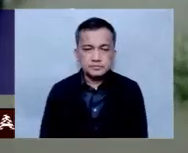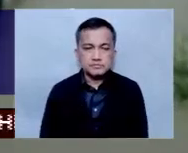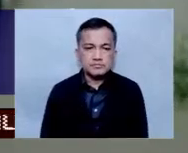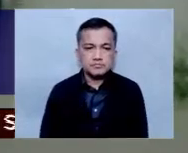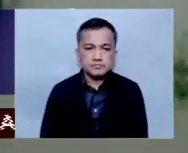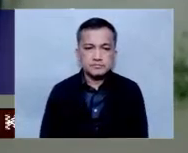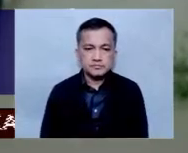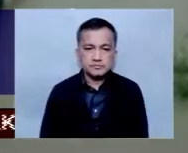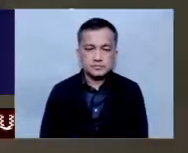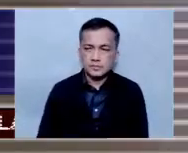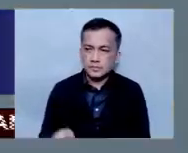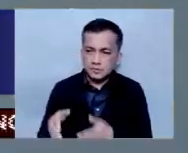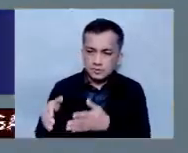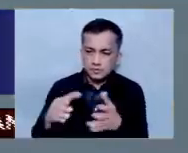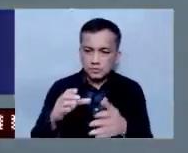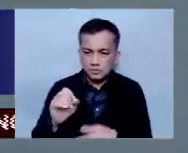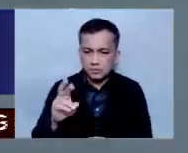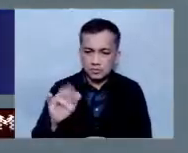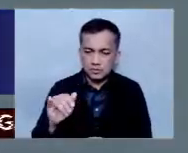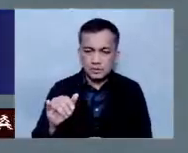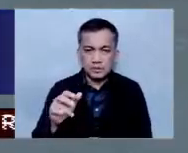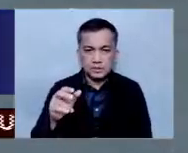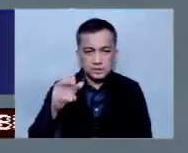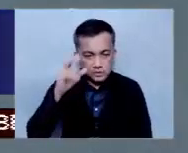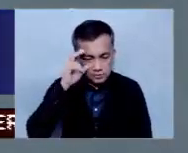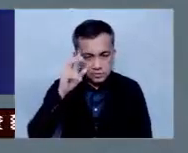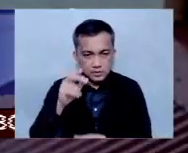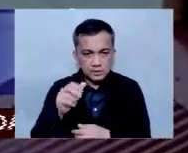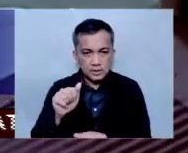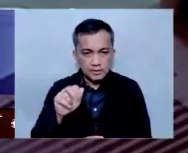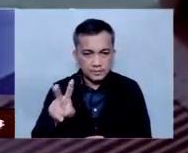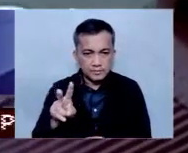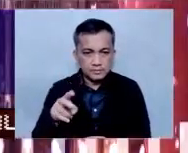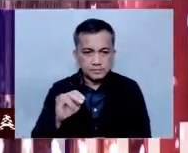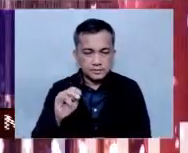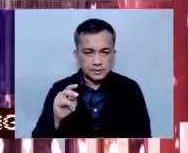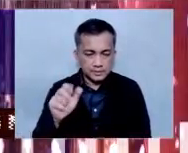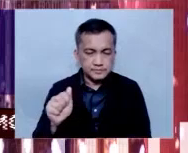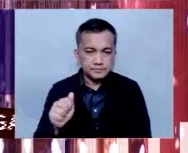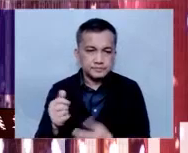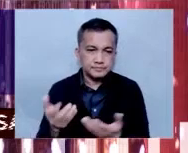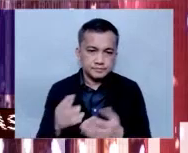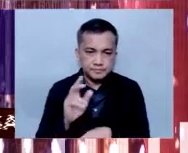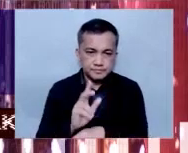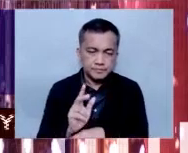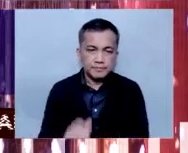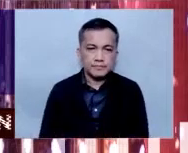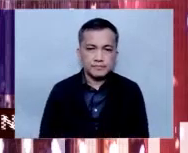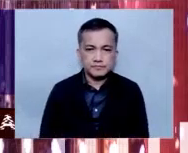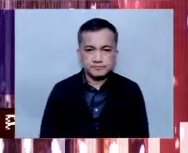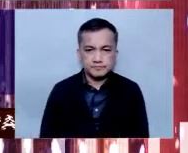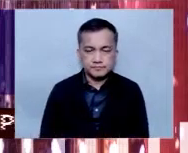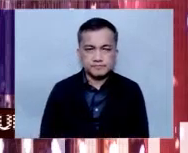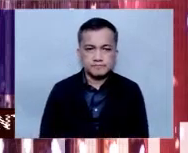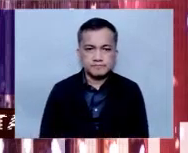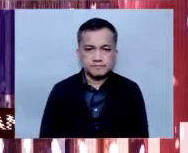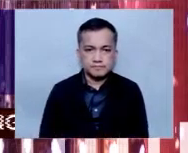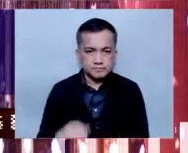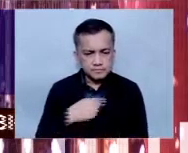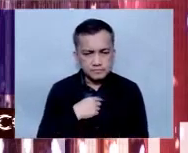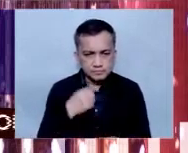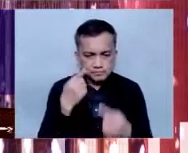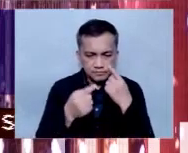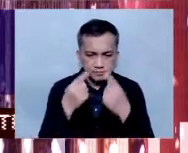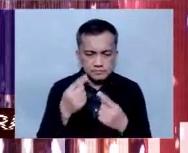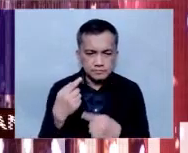Cory, ng Ninoy and Cory Avenue sa Naga. Gio, doon lang sa yung concern lang natin, no, yung may mga natrap ba